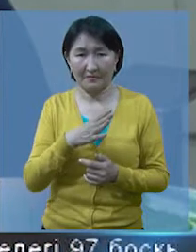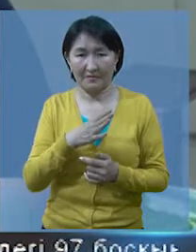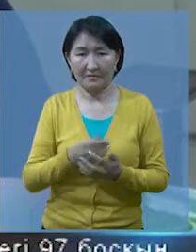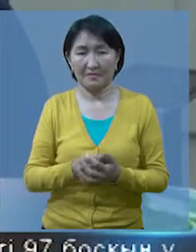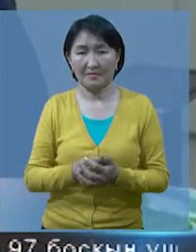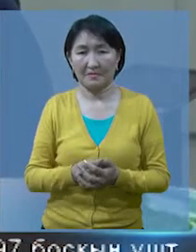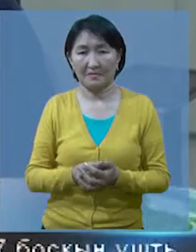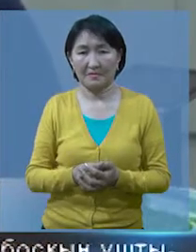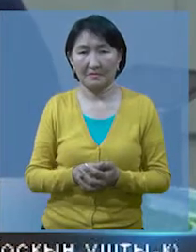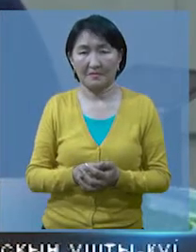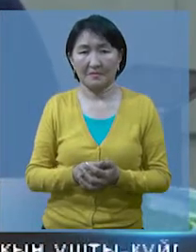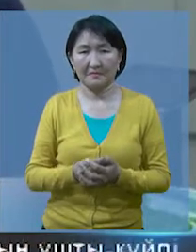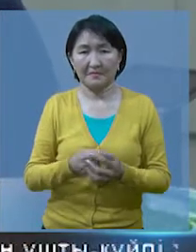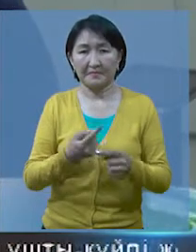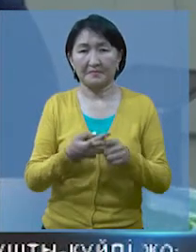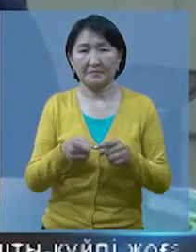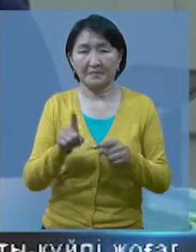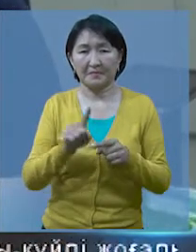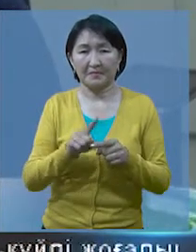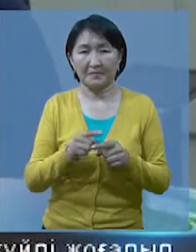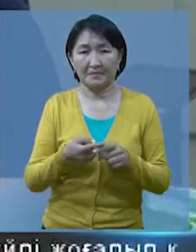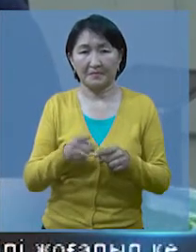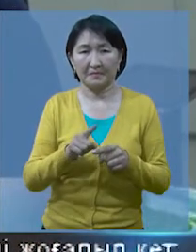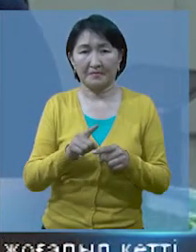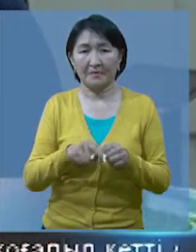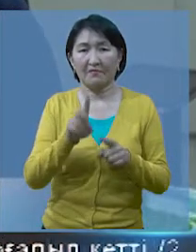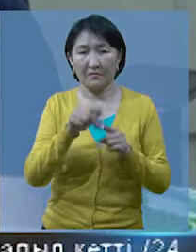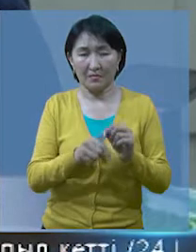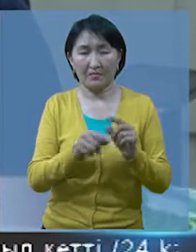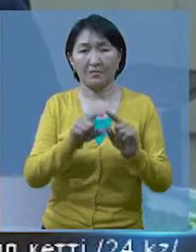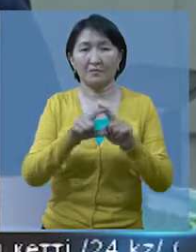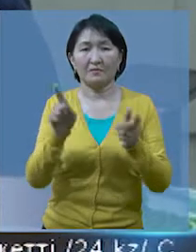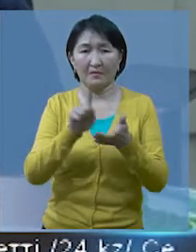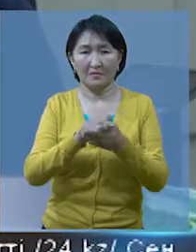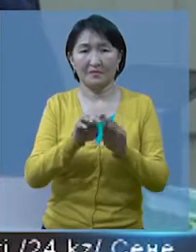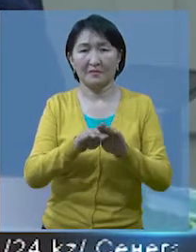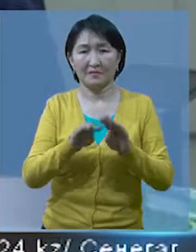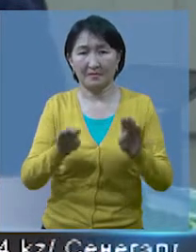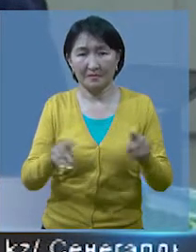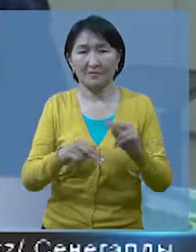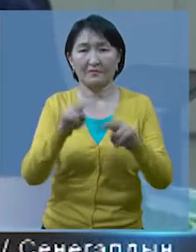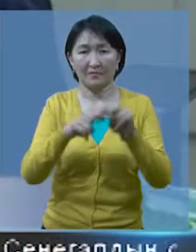отырмыз. Бұл жерде үлкен 1200 орындық мектептер салынады, балабақшалар салынады.